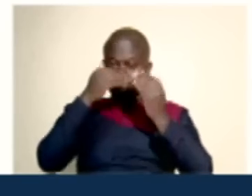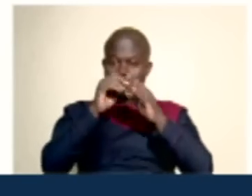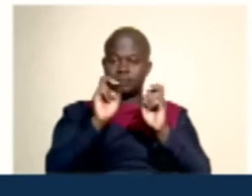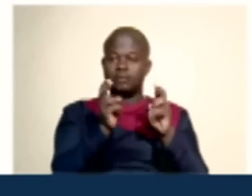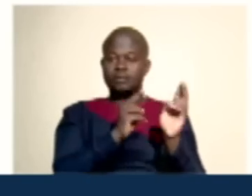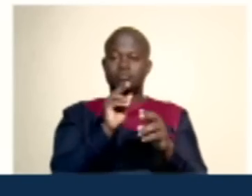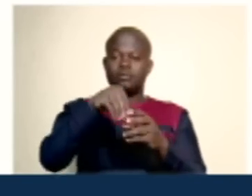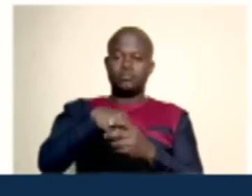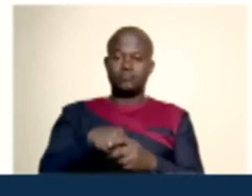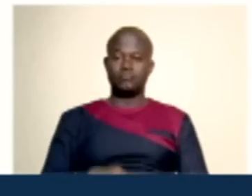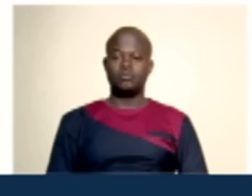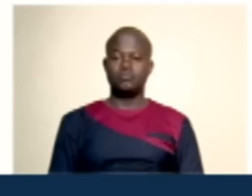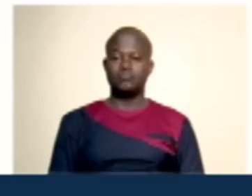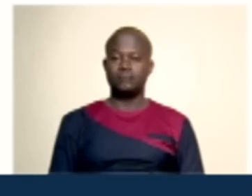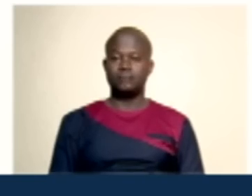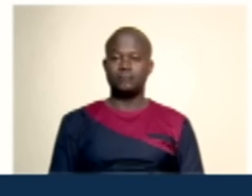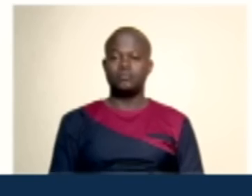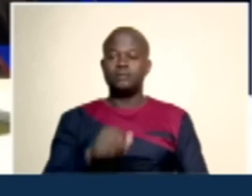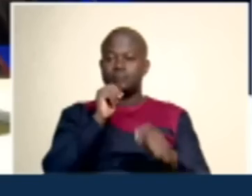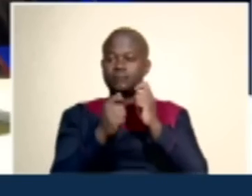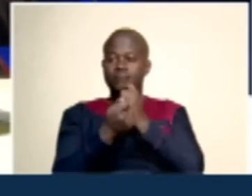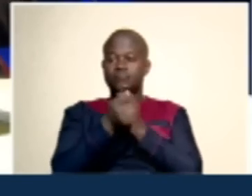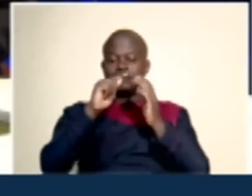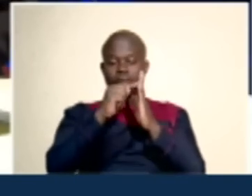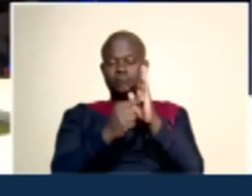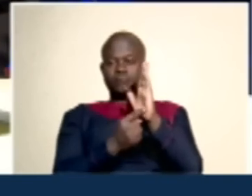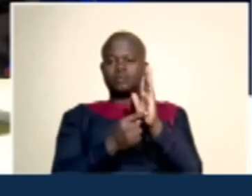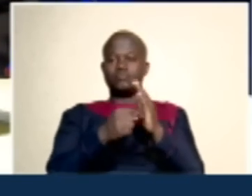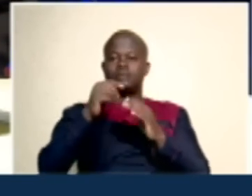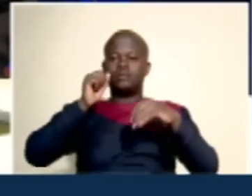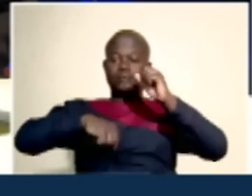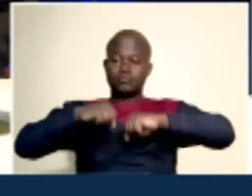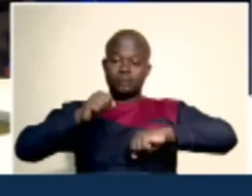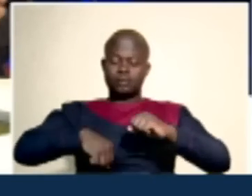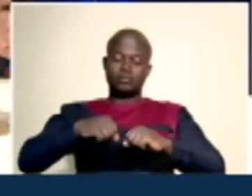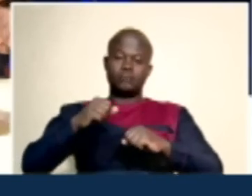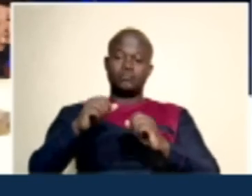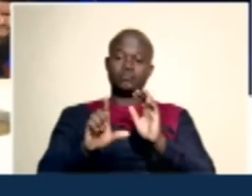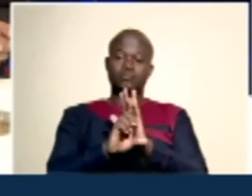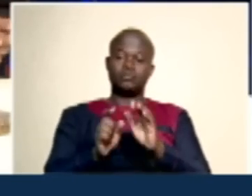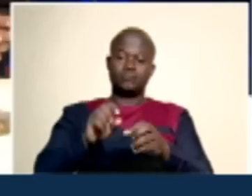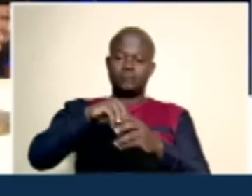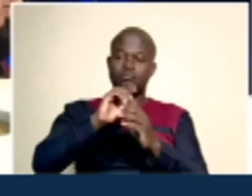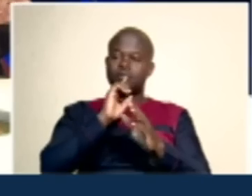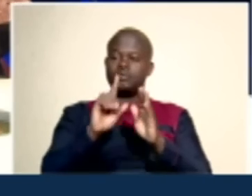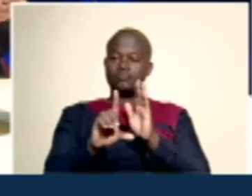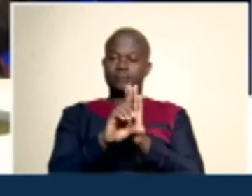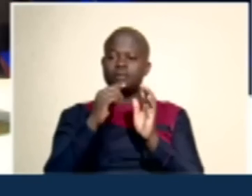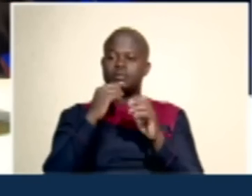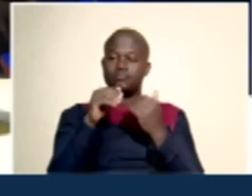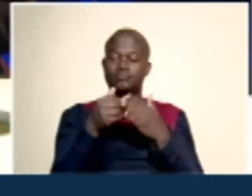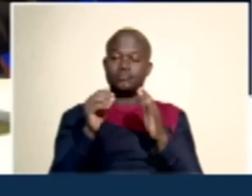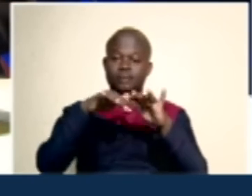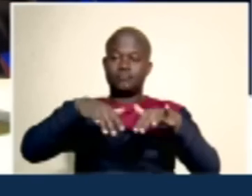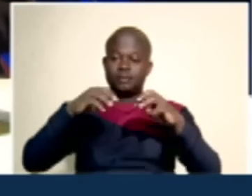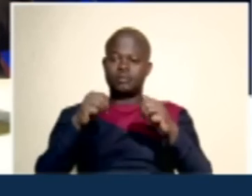n'ubundi bisanzwemo acyahindutse ku ngingo yerekeye ku busumbane bw'amategeko naho hongewemo amabwiriza ko inteko